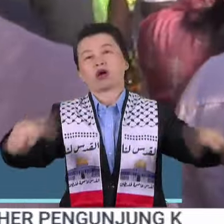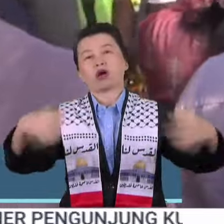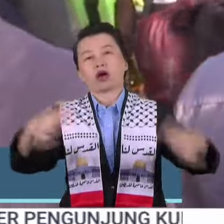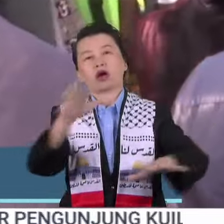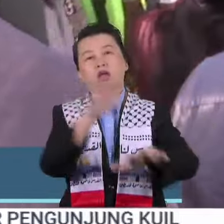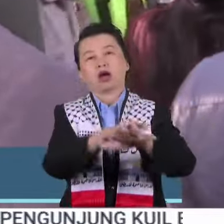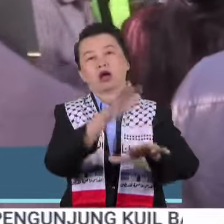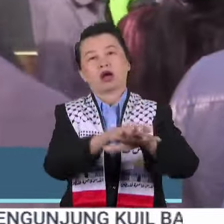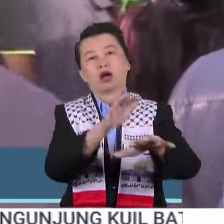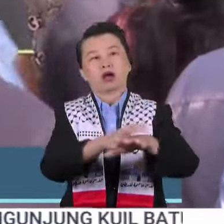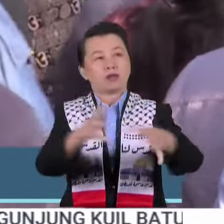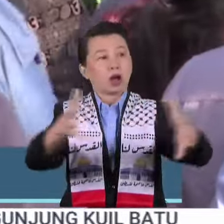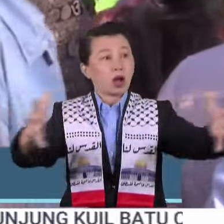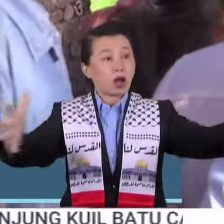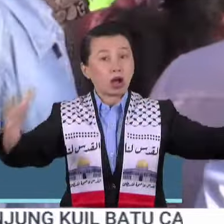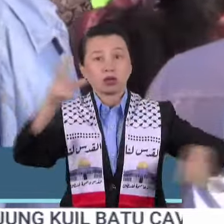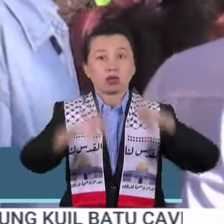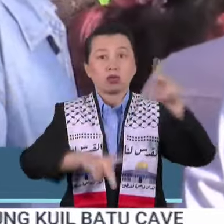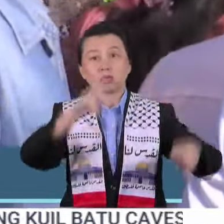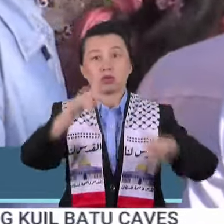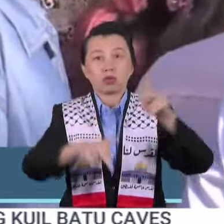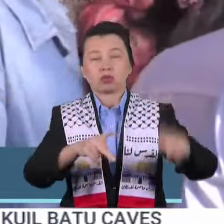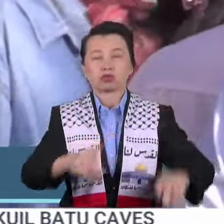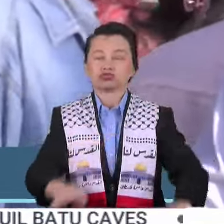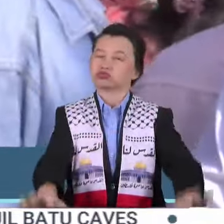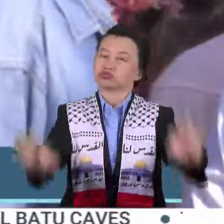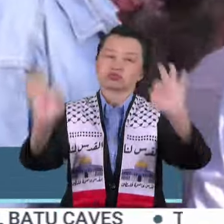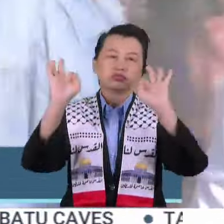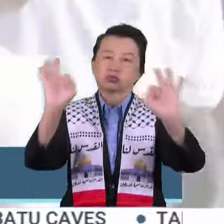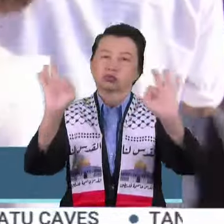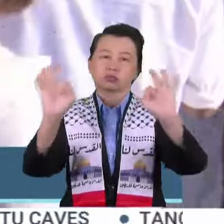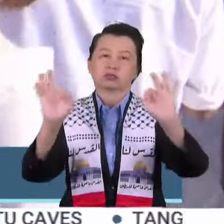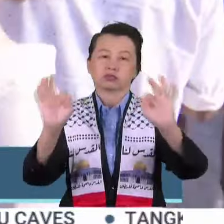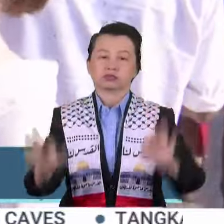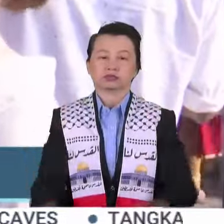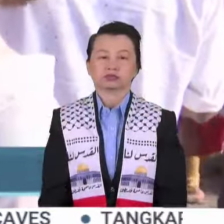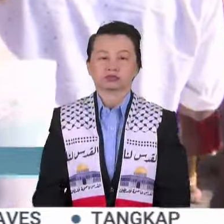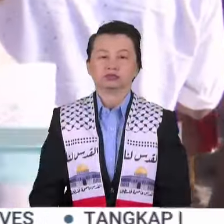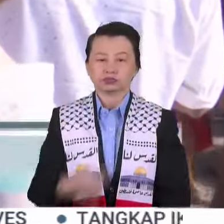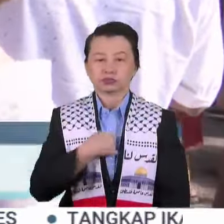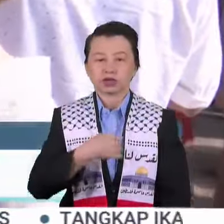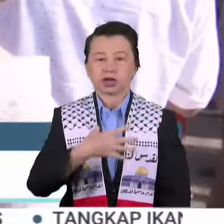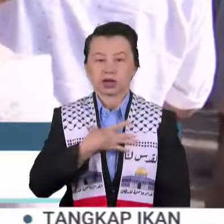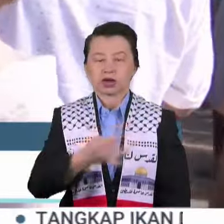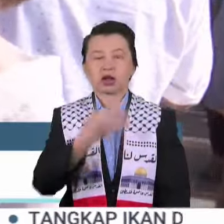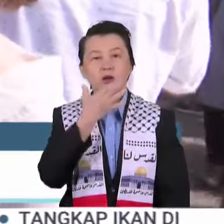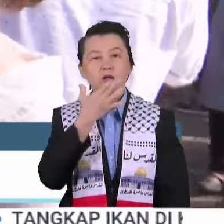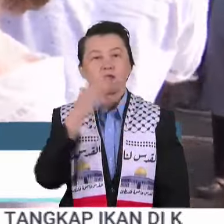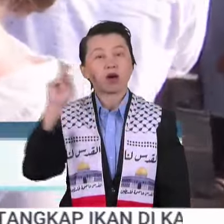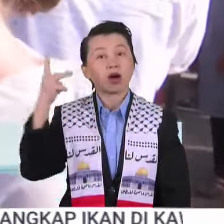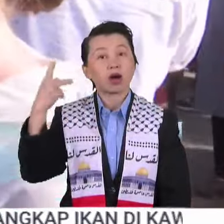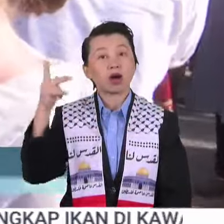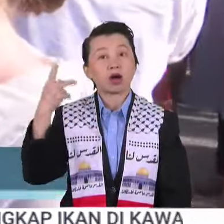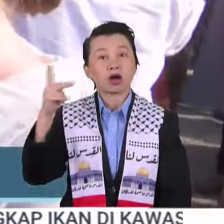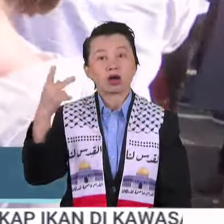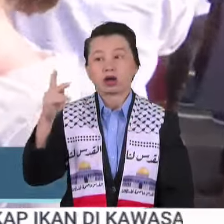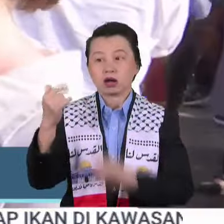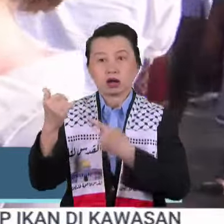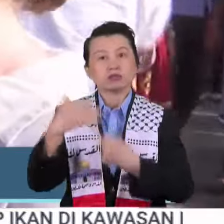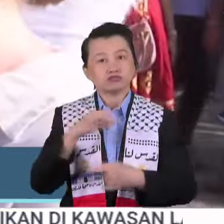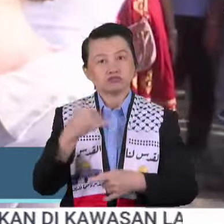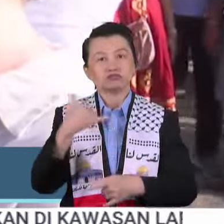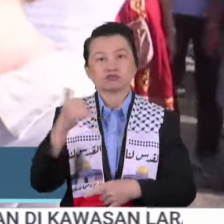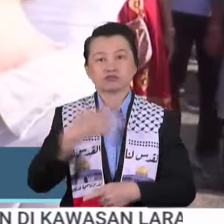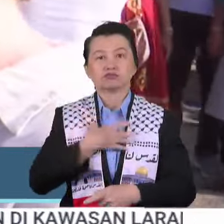1,000 times bigger. It's amazing. It's amazing. I love the color yellow. That I didn't know yellow was such a fantastic thing.